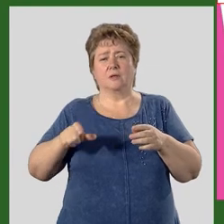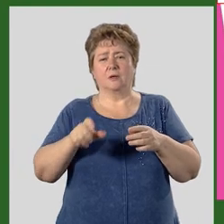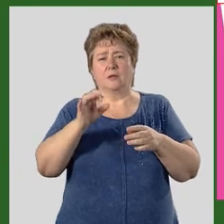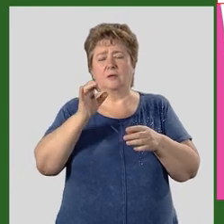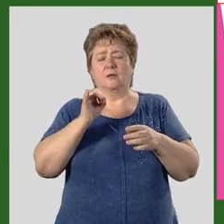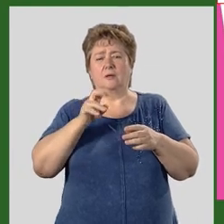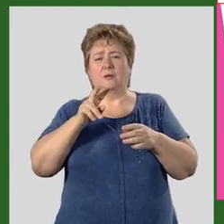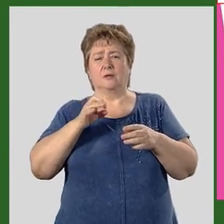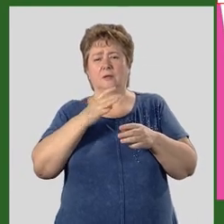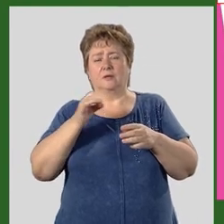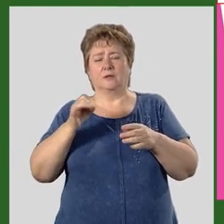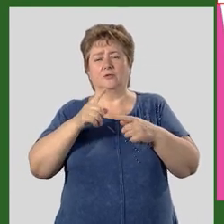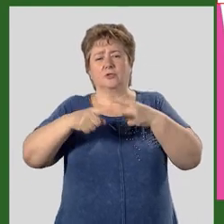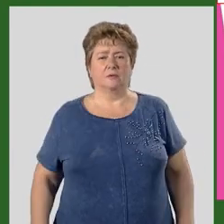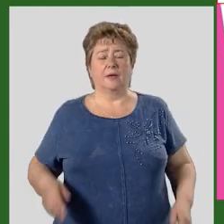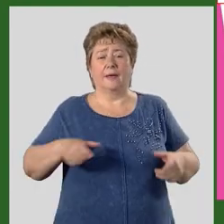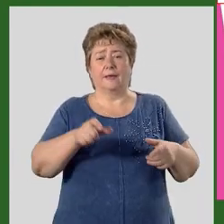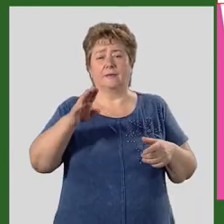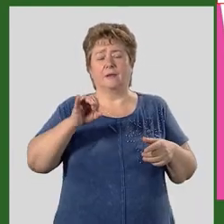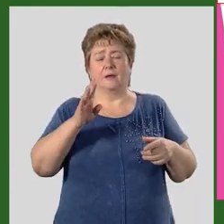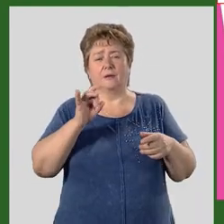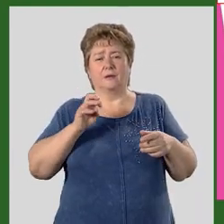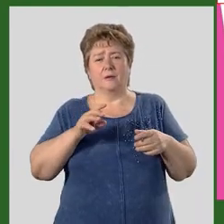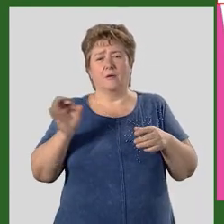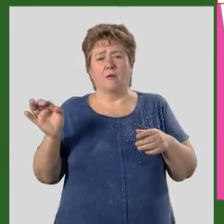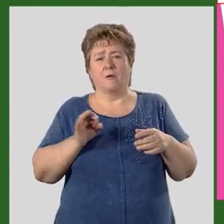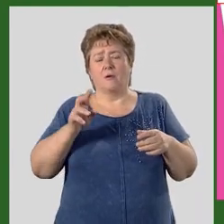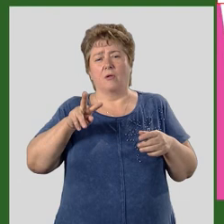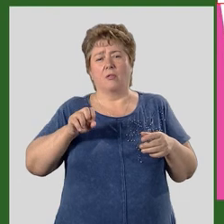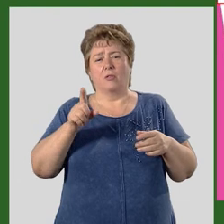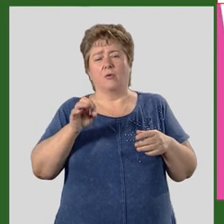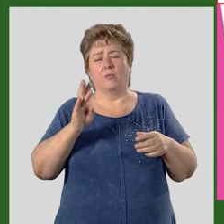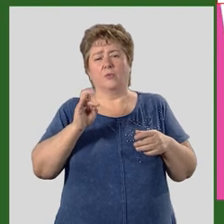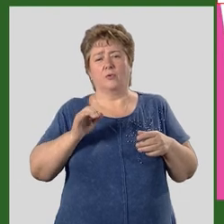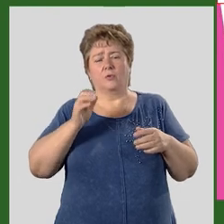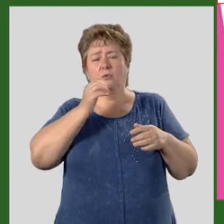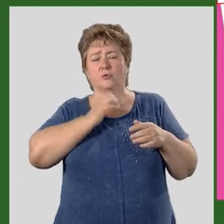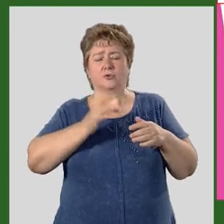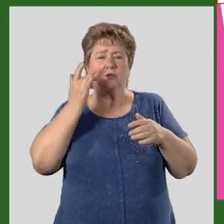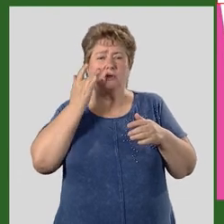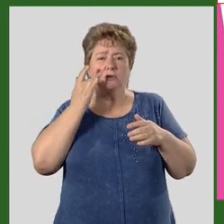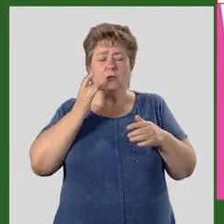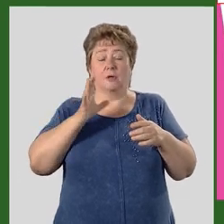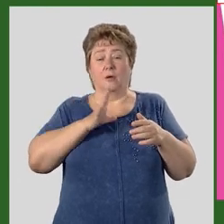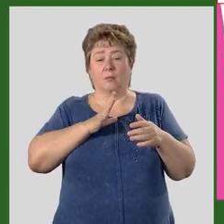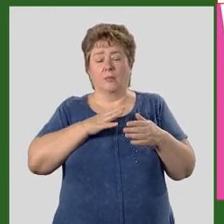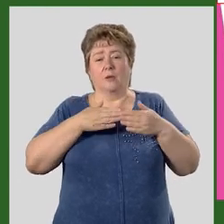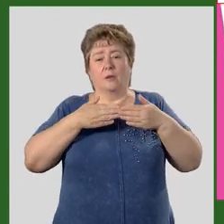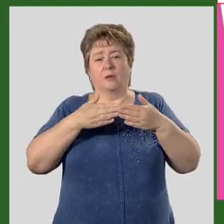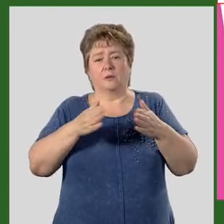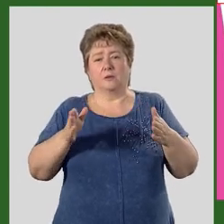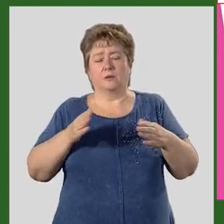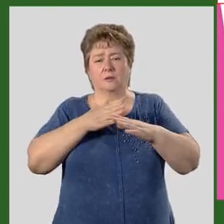Или через Тяньшань и реку Тарим к озеру Лобнор, южнее которого им был